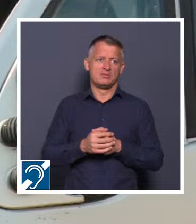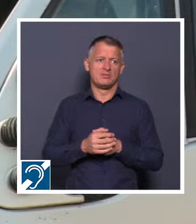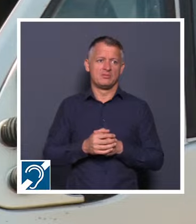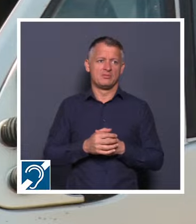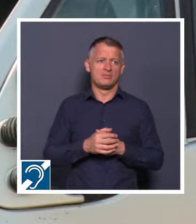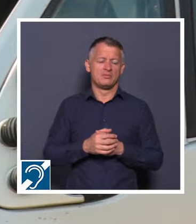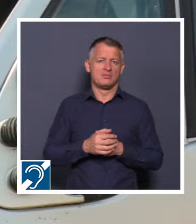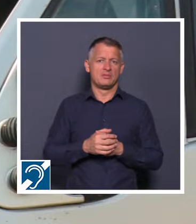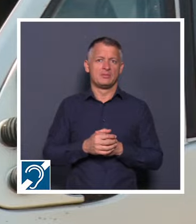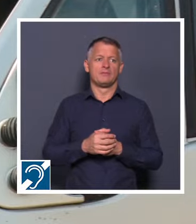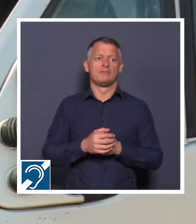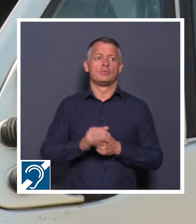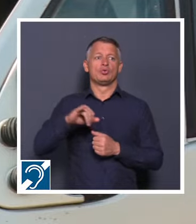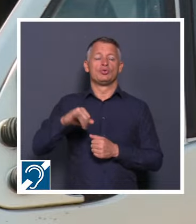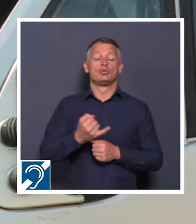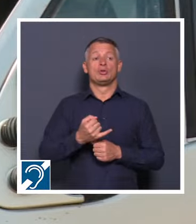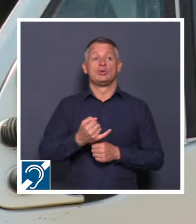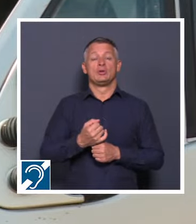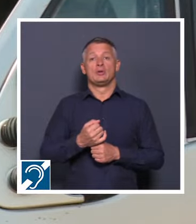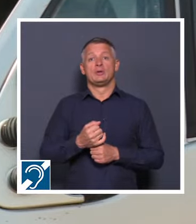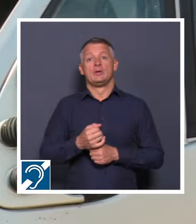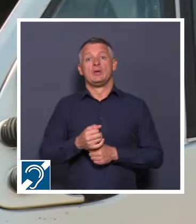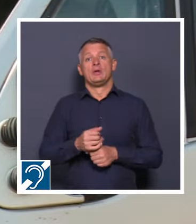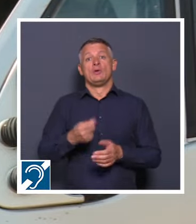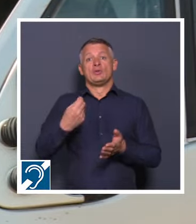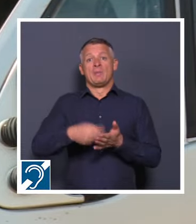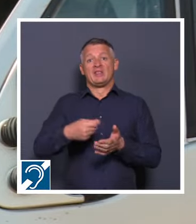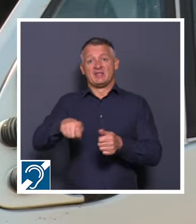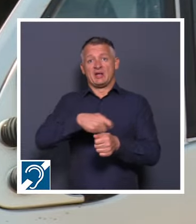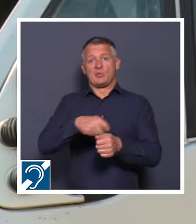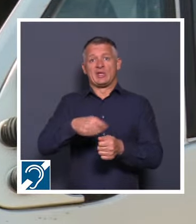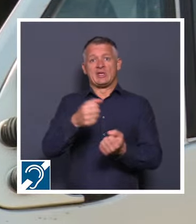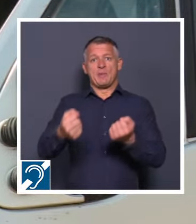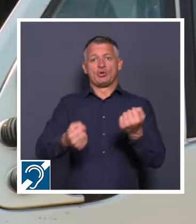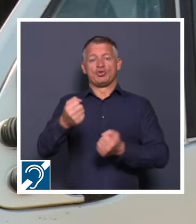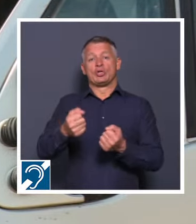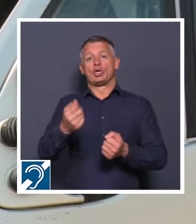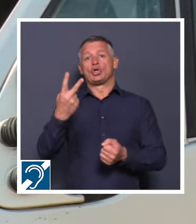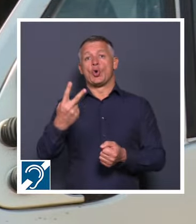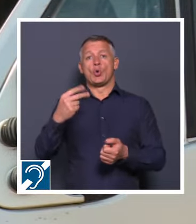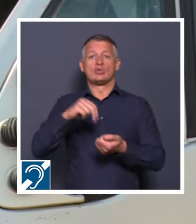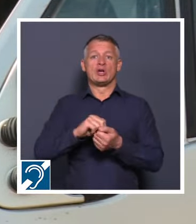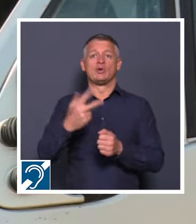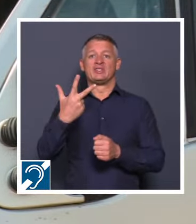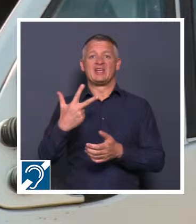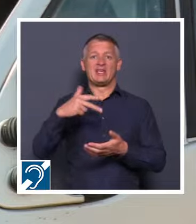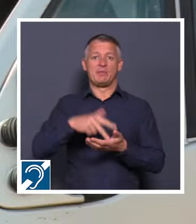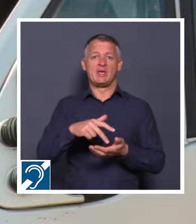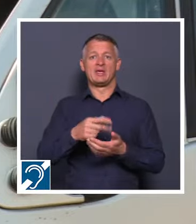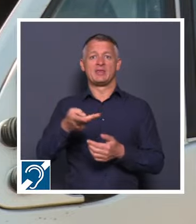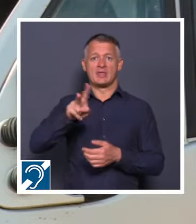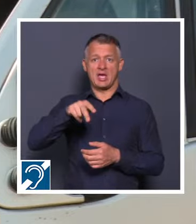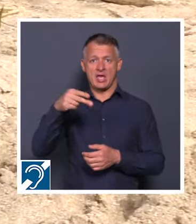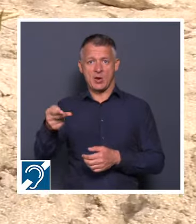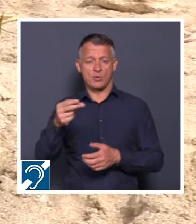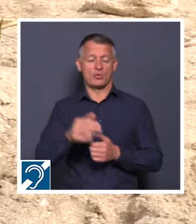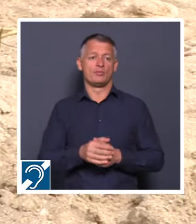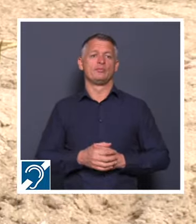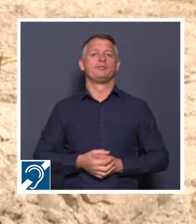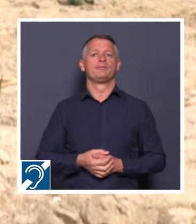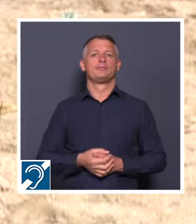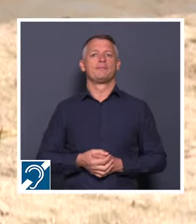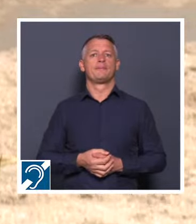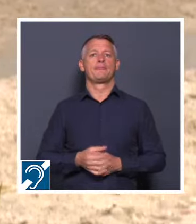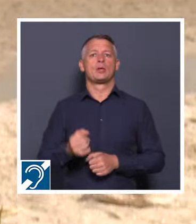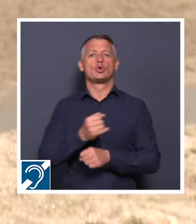șuvoiul. Și o să mă coste reparațiile, adică, nu știu, 2-3 mii de euro, dar asta e.